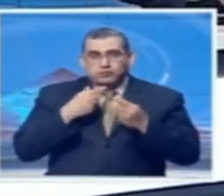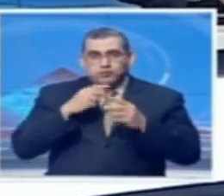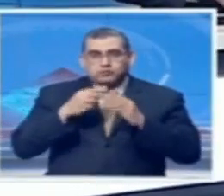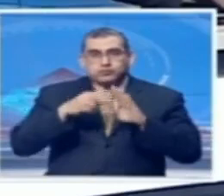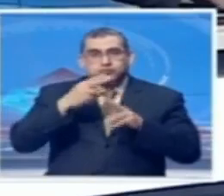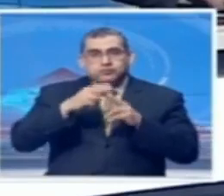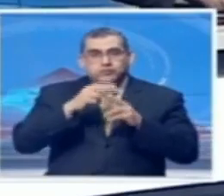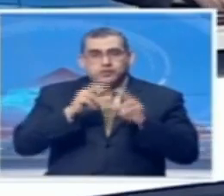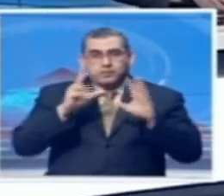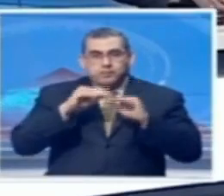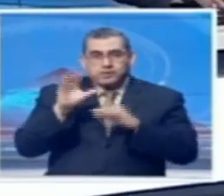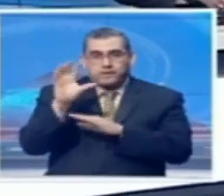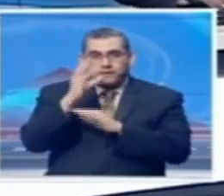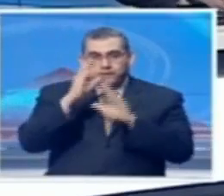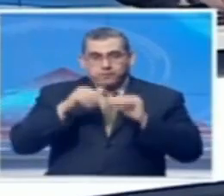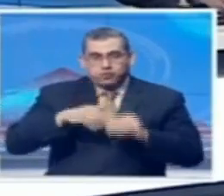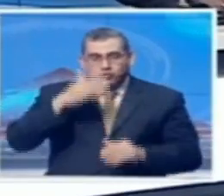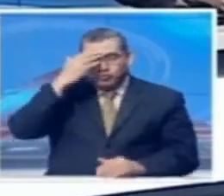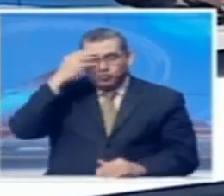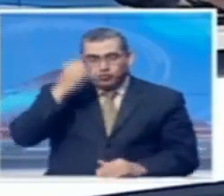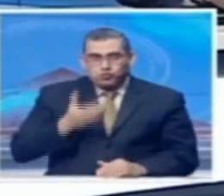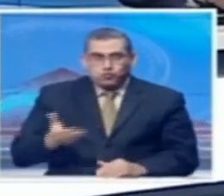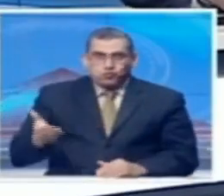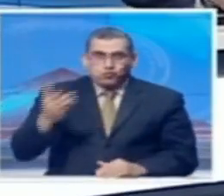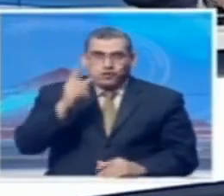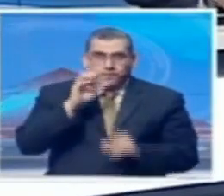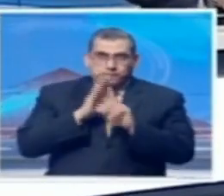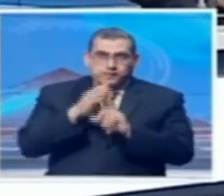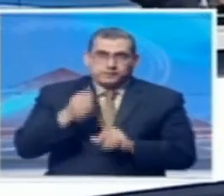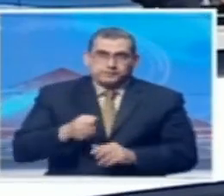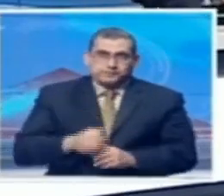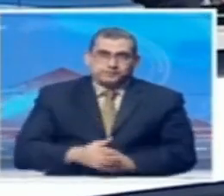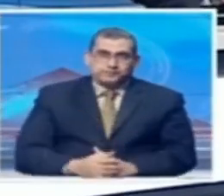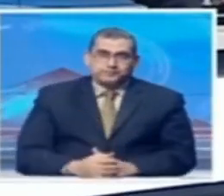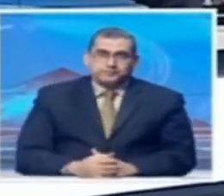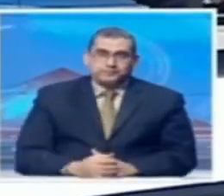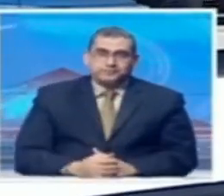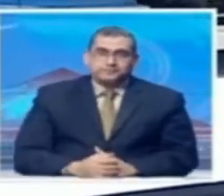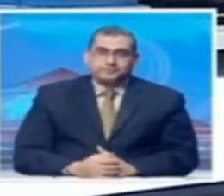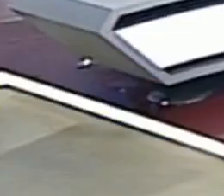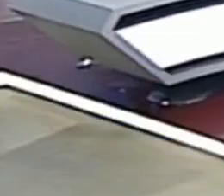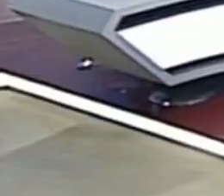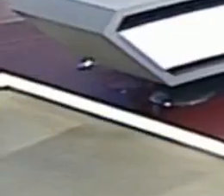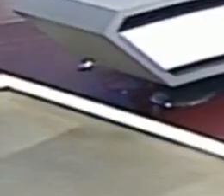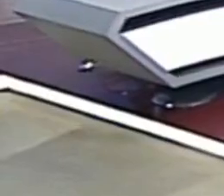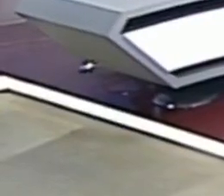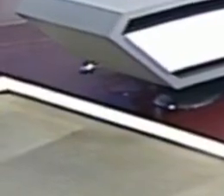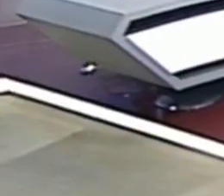من الفضائية المصرية. دمتم في رعاية الله. إلى اللقاء.